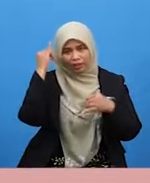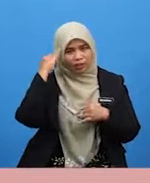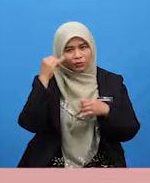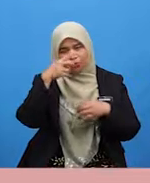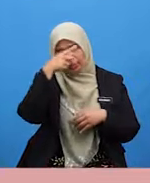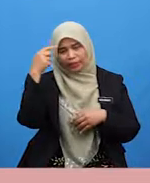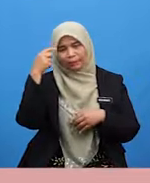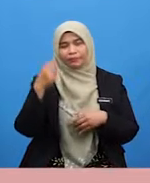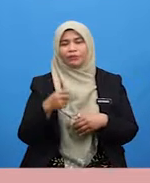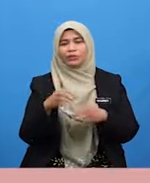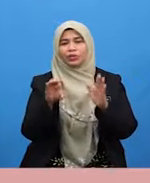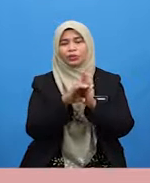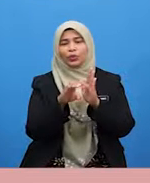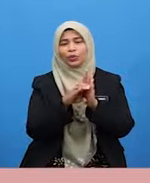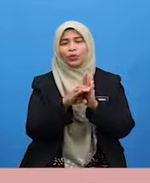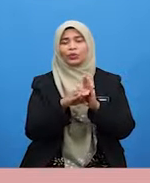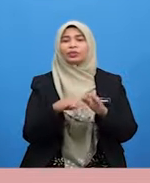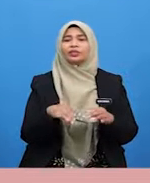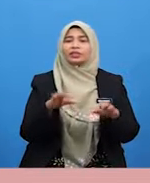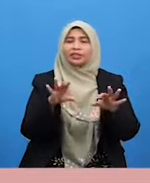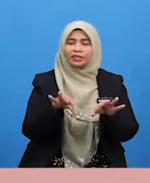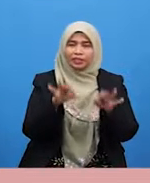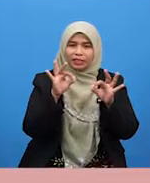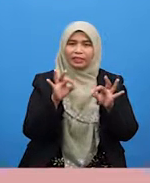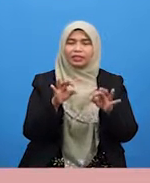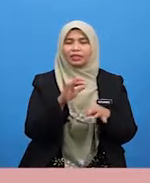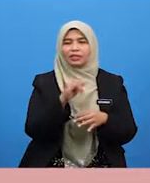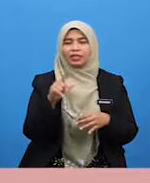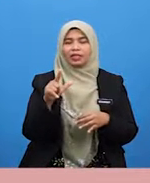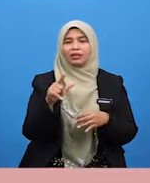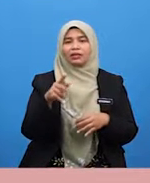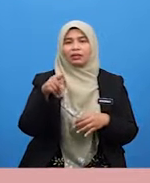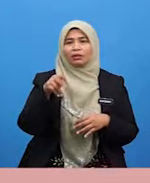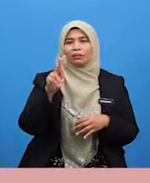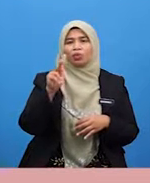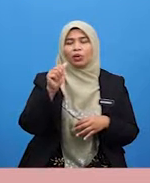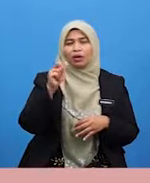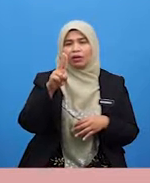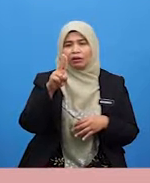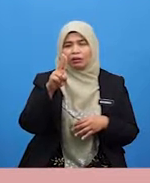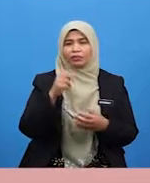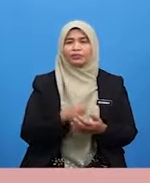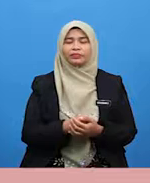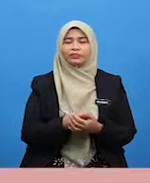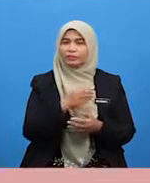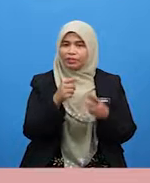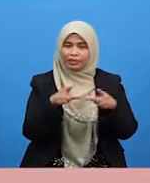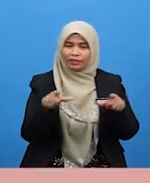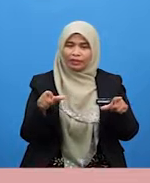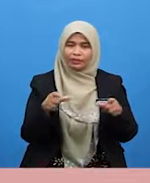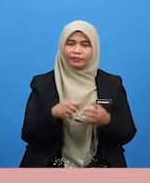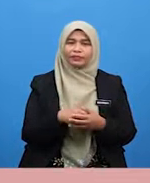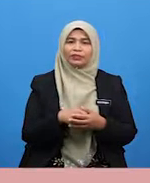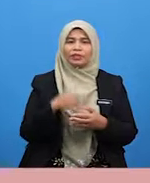hitam. Contoh amalan sihir ialah ilmu pukau, ilmu penunduk, santau dan lain-lain.